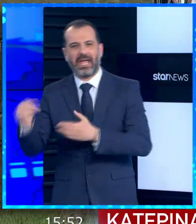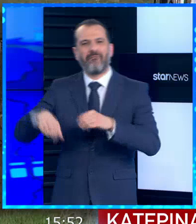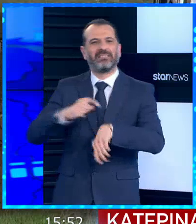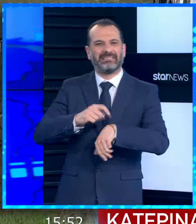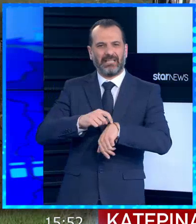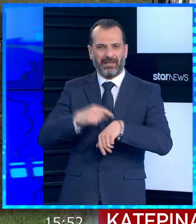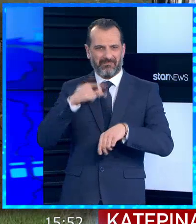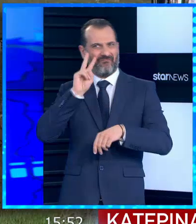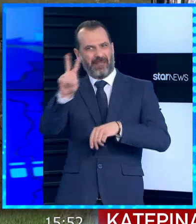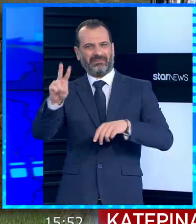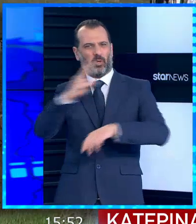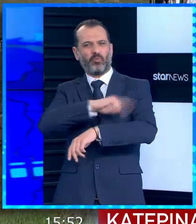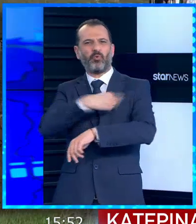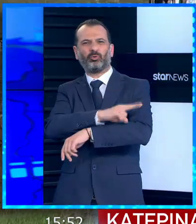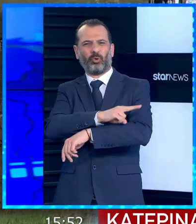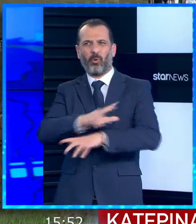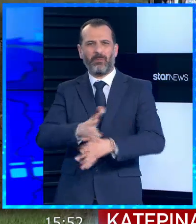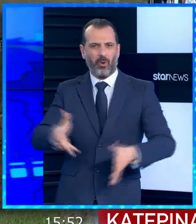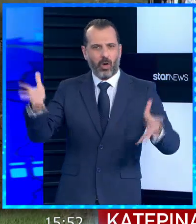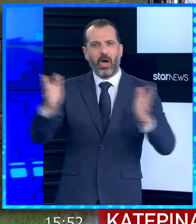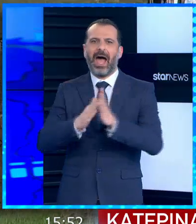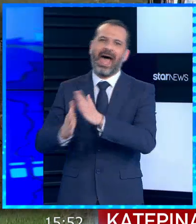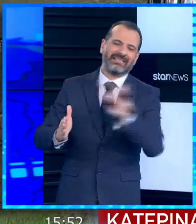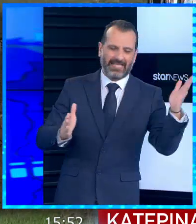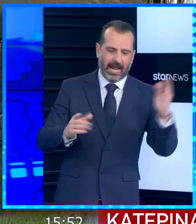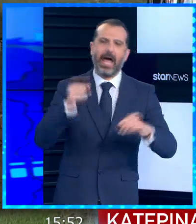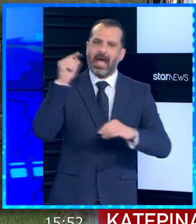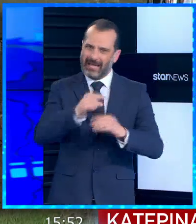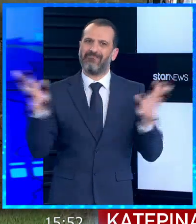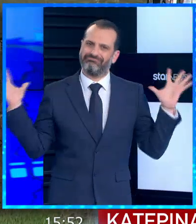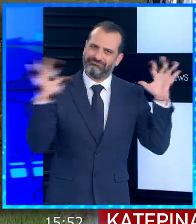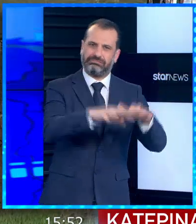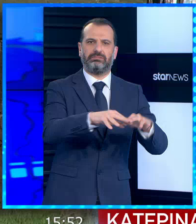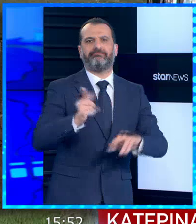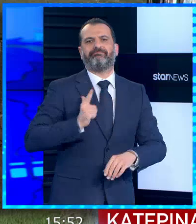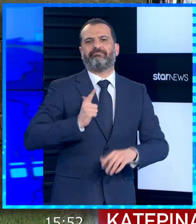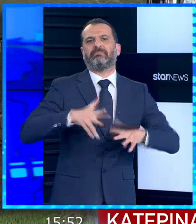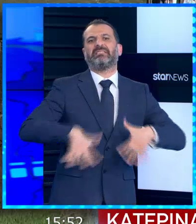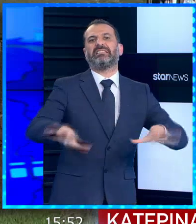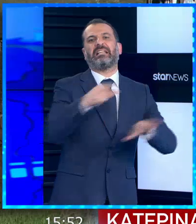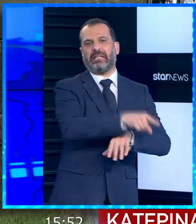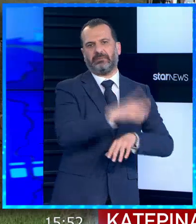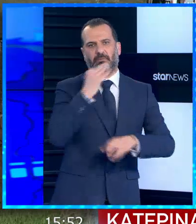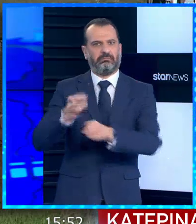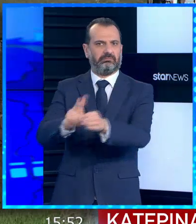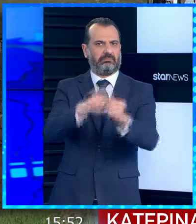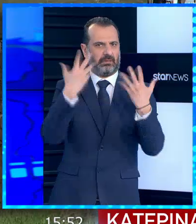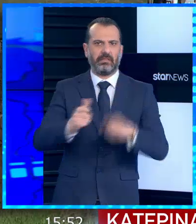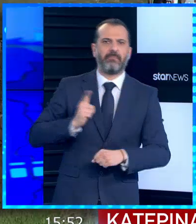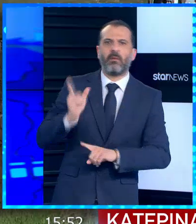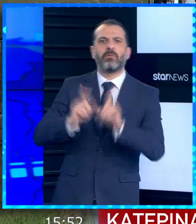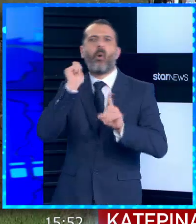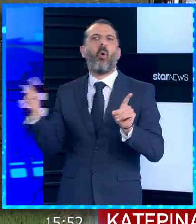στα αριστερά του νοσοκομείου, είναι εκεί όπου είναι συγκεντρωμένοι όλοι οι συγγενείς. Και μας περιέγραφε ο άνθρωπος αυτές τις πρώτες τραγικές στιγμές